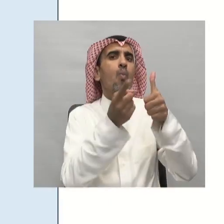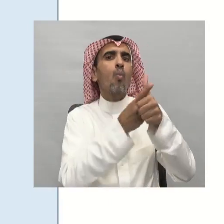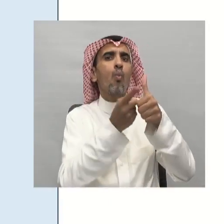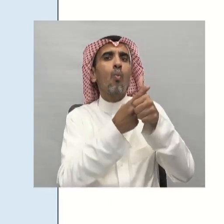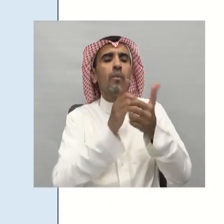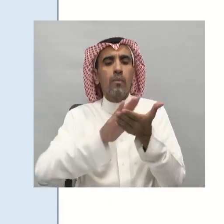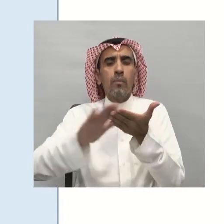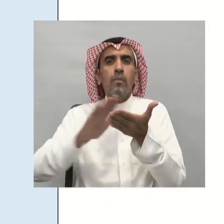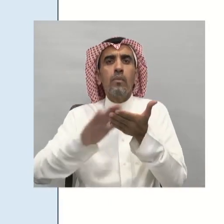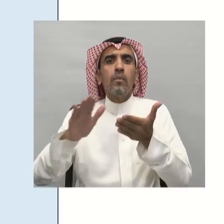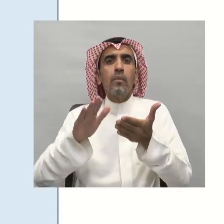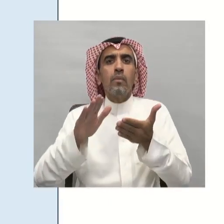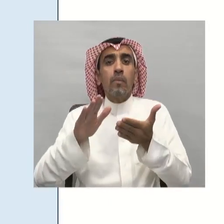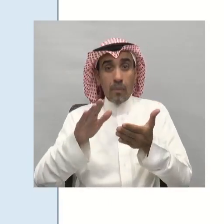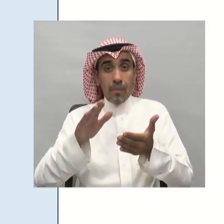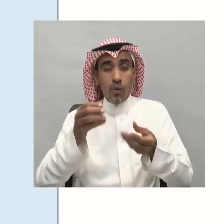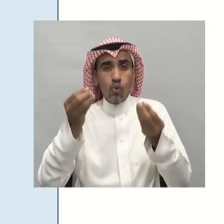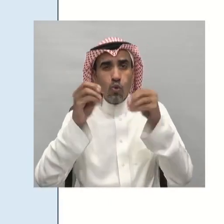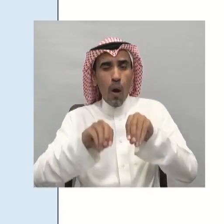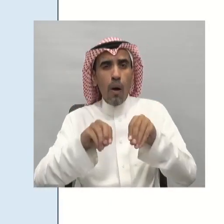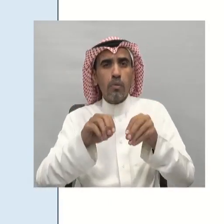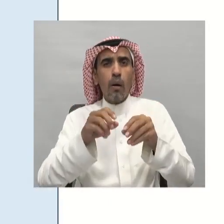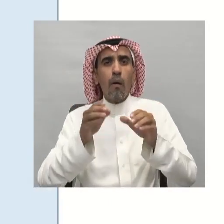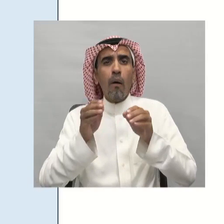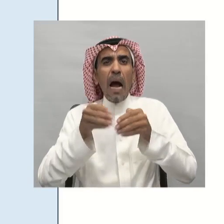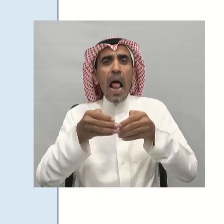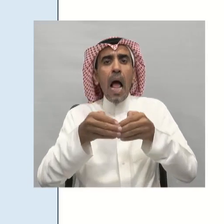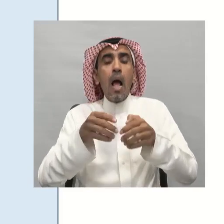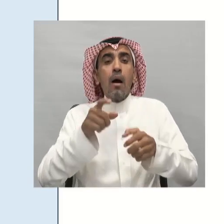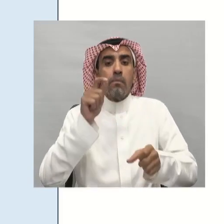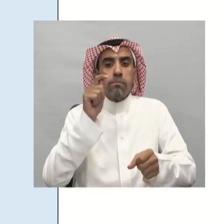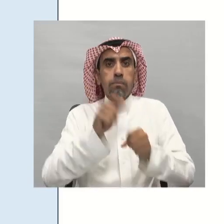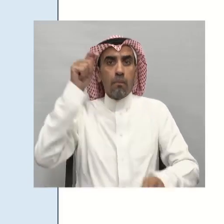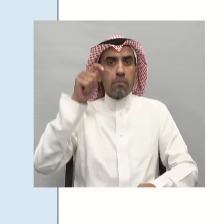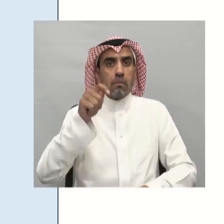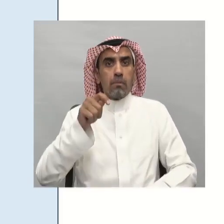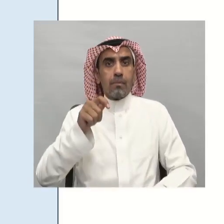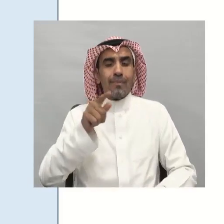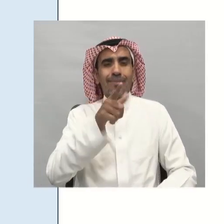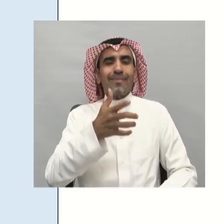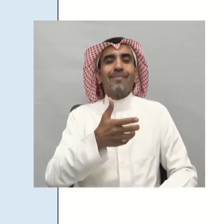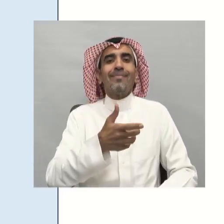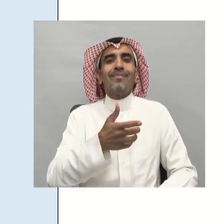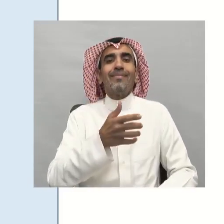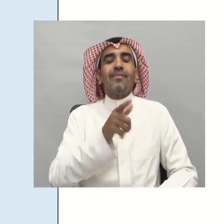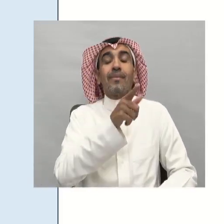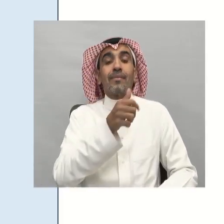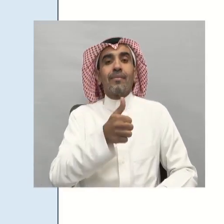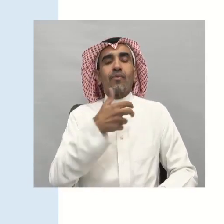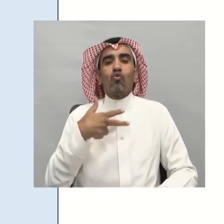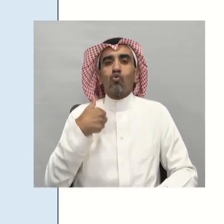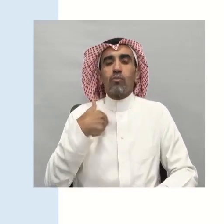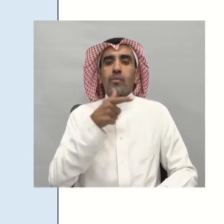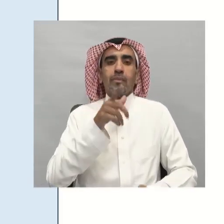لوامس اللاسعات مزودة بخلايا ماذا؟ بخلايا لاسعة، ومن هنا اكتسبت اللاسعات سبب التسمية.